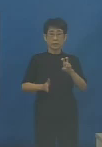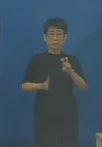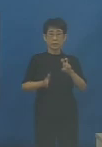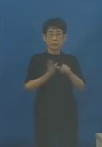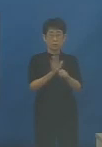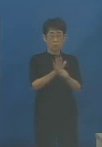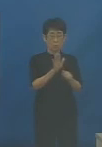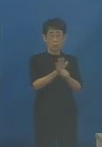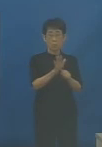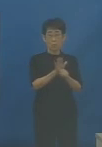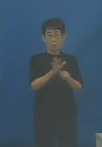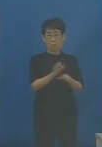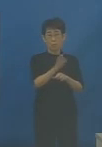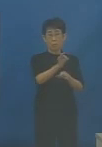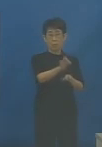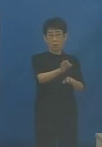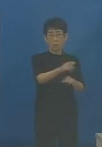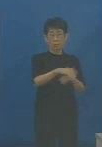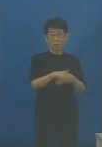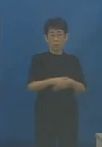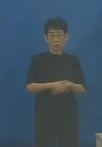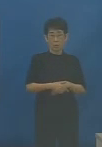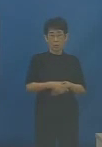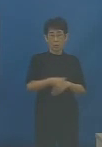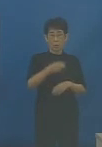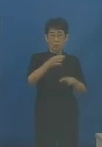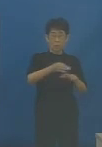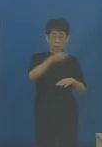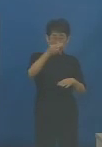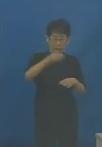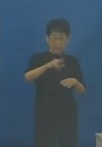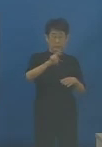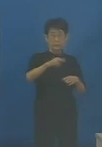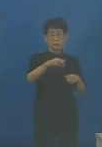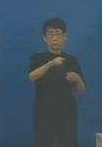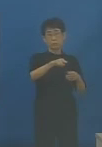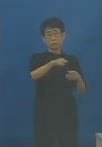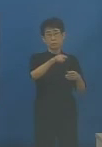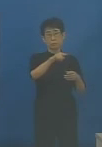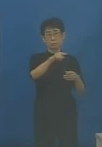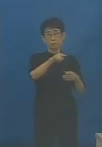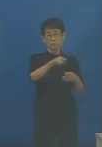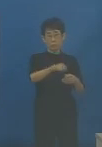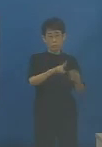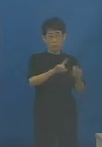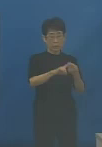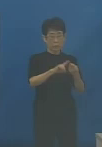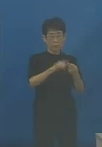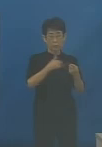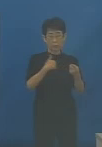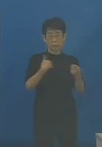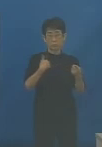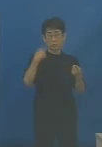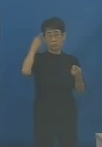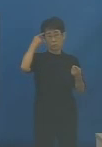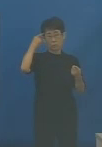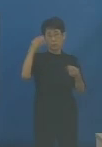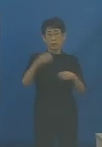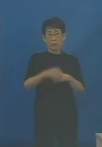応援の枠組みとしては高い方の、率を適用できるかなと思っています。それから同じようにあの、